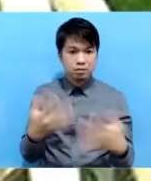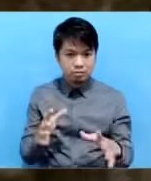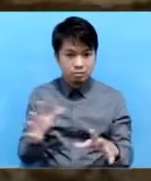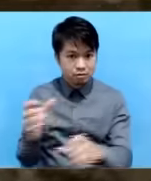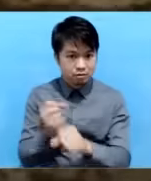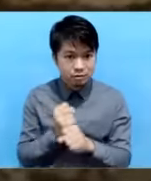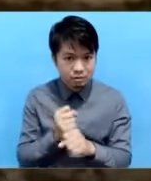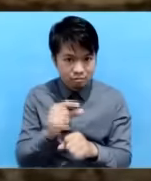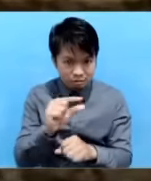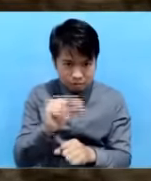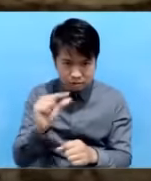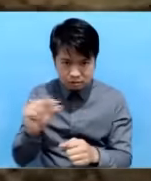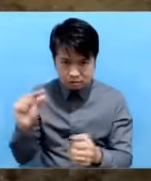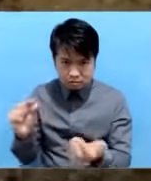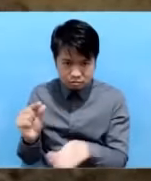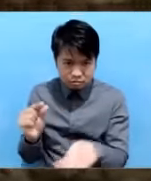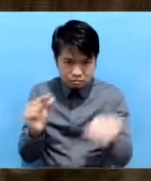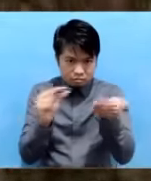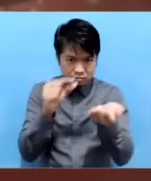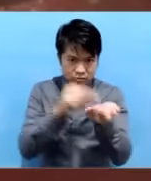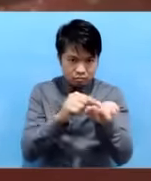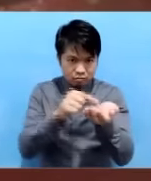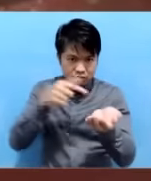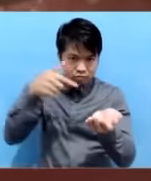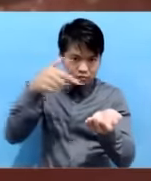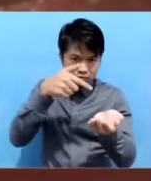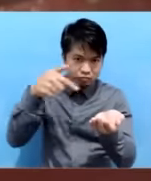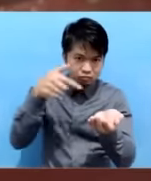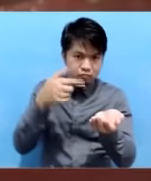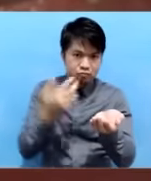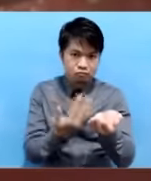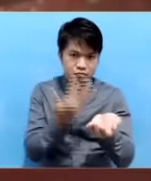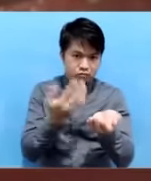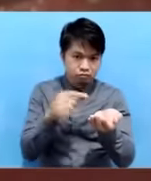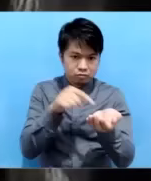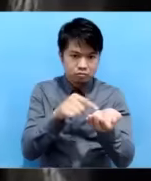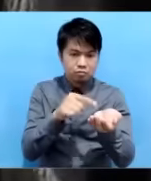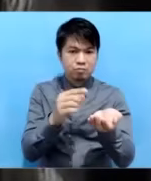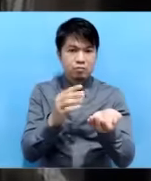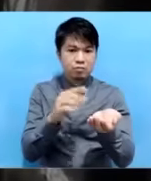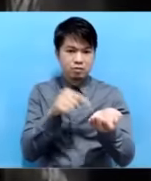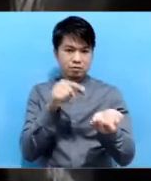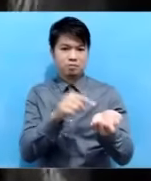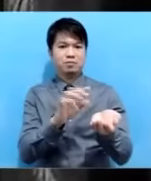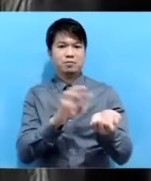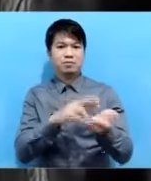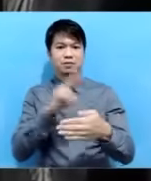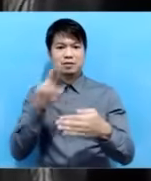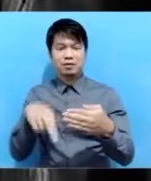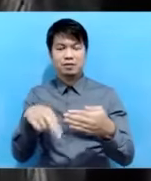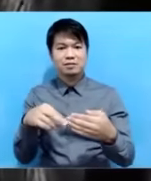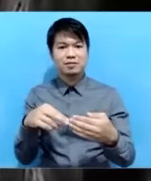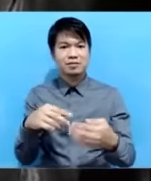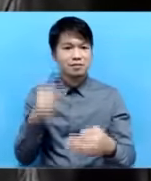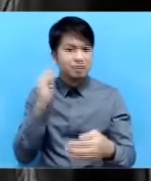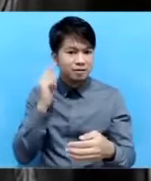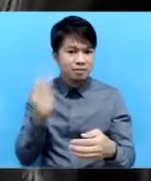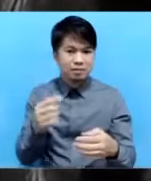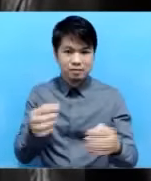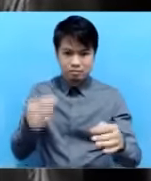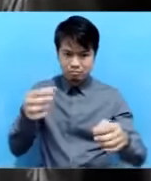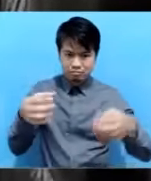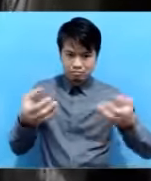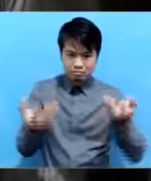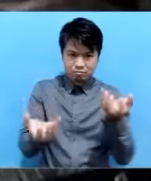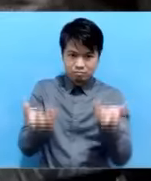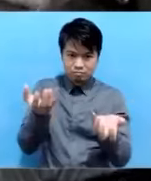ginto, iniinit ito sa apoy para mabuo. At ito ang kinalabasan. Pagkatapos, ipinatimbang nila ang ginto